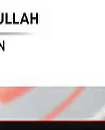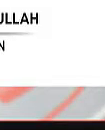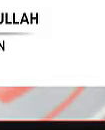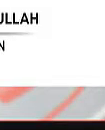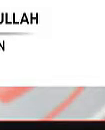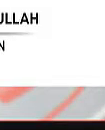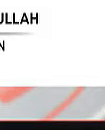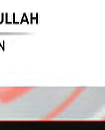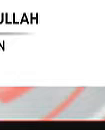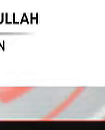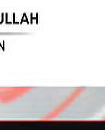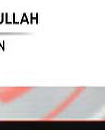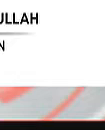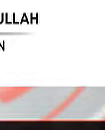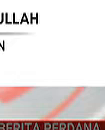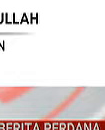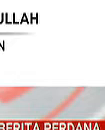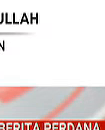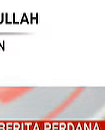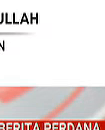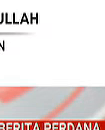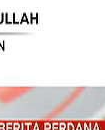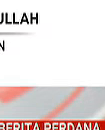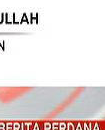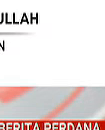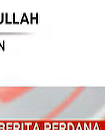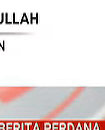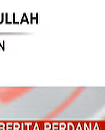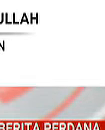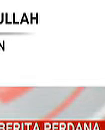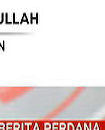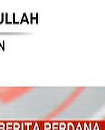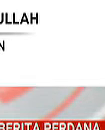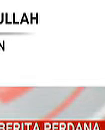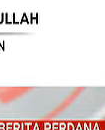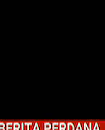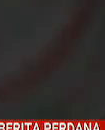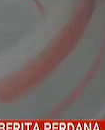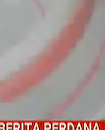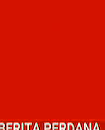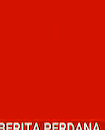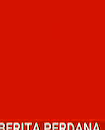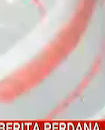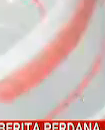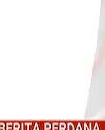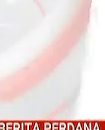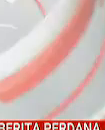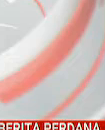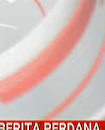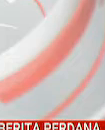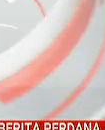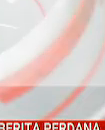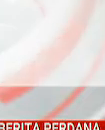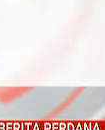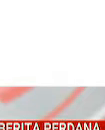beliau telah dimasukkan ke hospital untuk pengasingan pemerhatian dan rawatan mengikut protokol sedia ada pesanan dan siasatan kontak juga